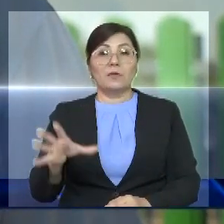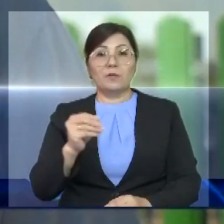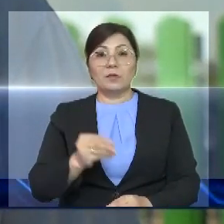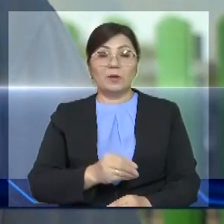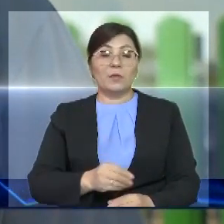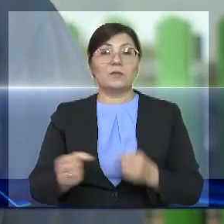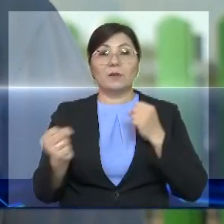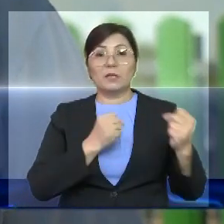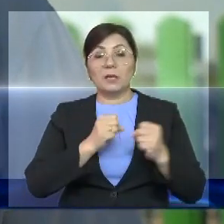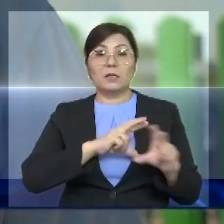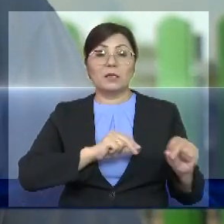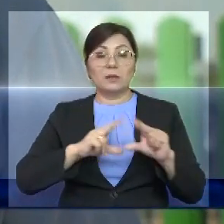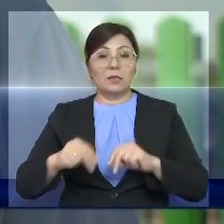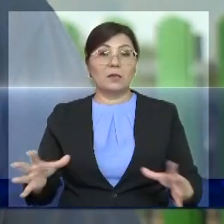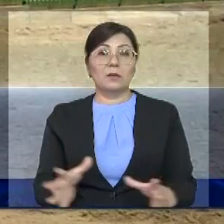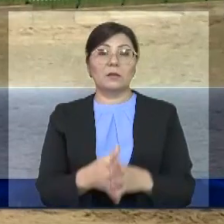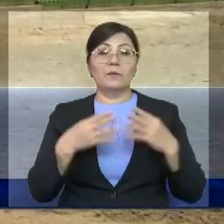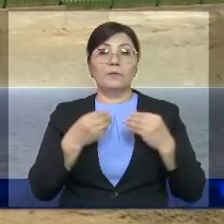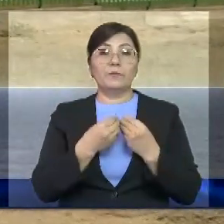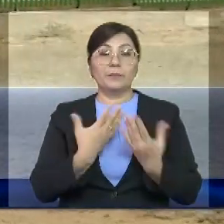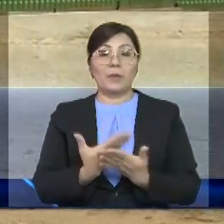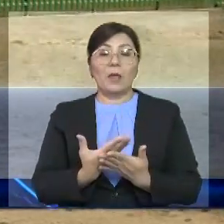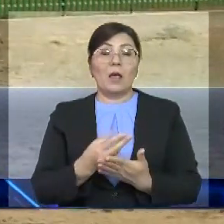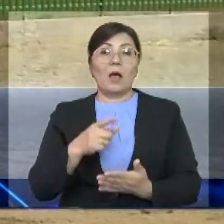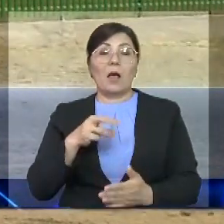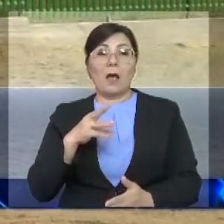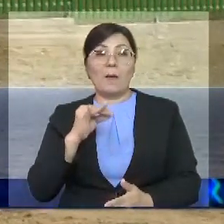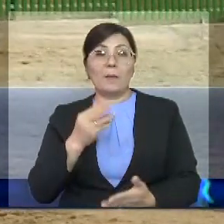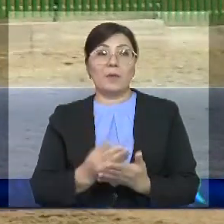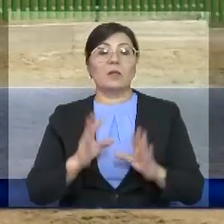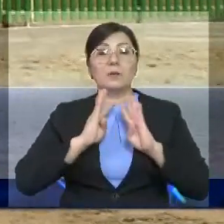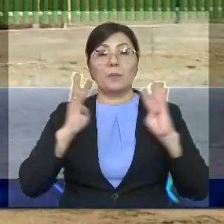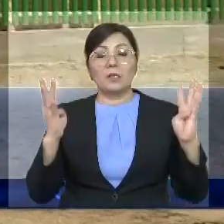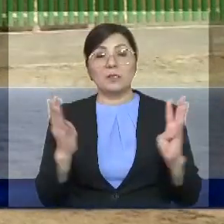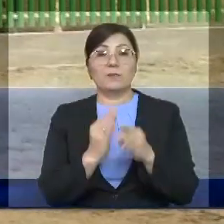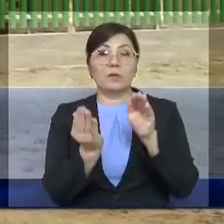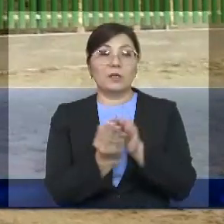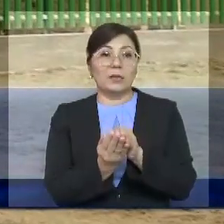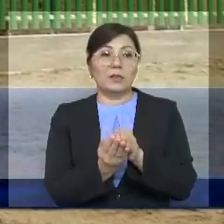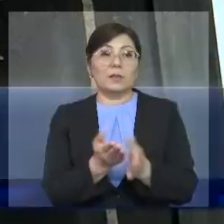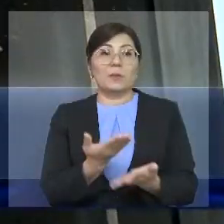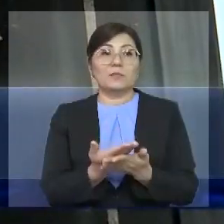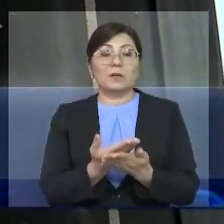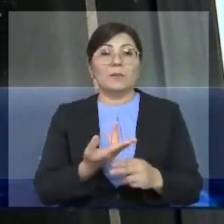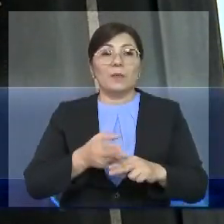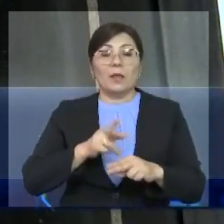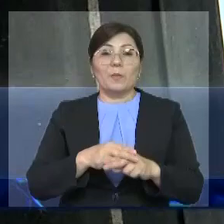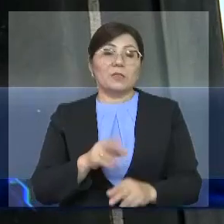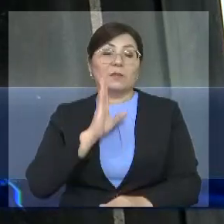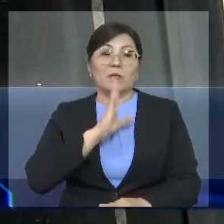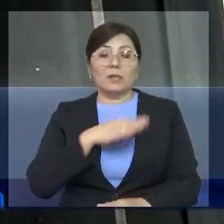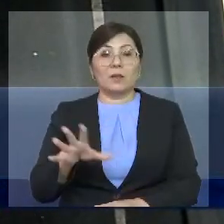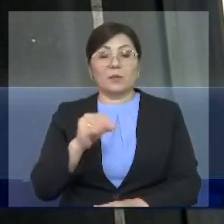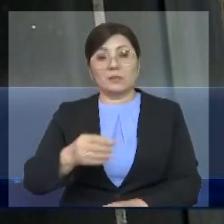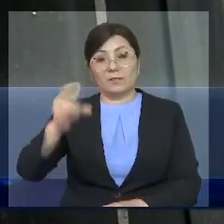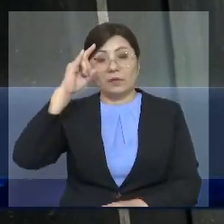наилучшего, крепкого здоровья и семейного счастья. Предприниматель вдобавок оградил кладбище, где похоронены Алима и Шатай, а также 5